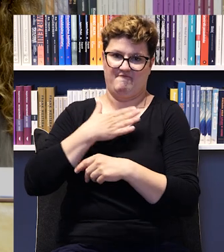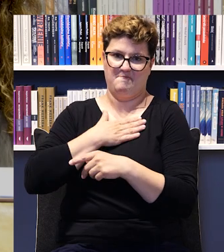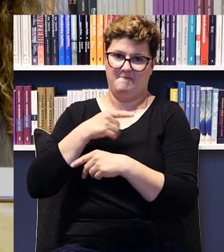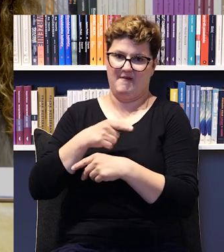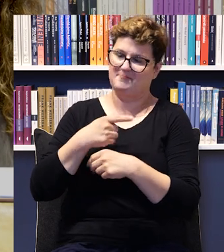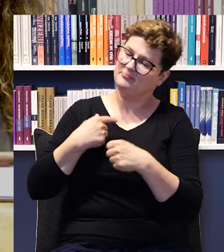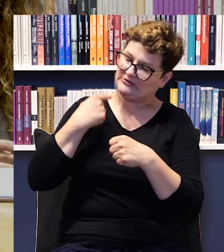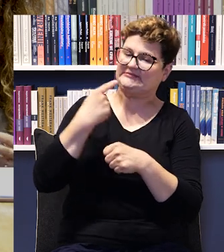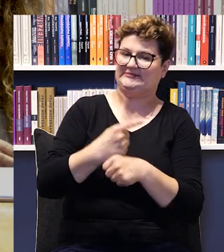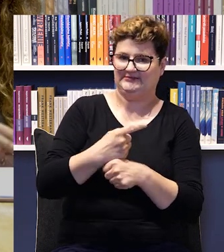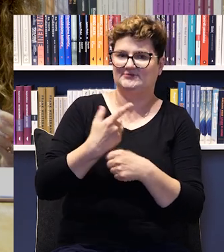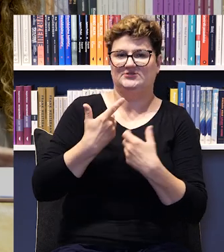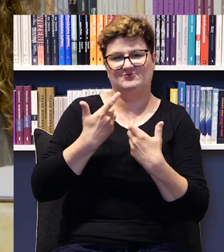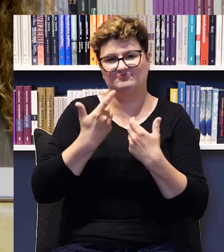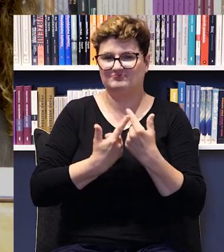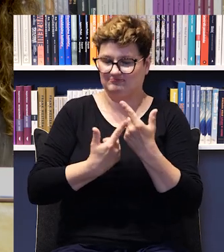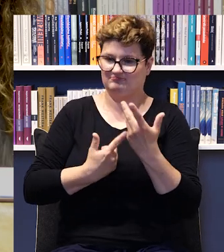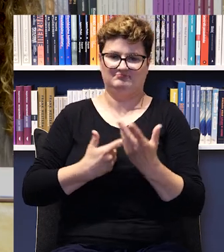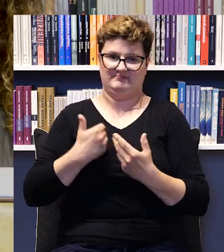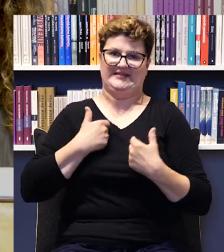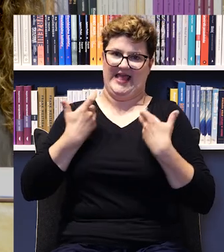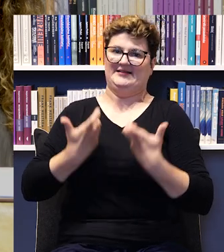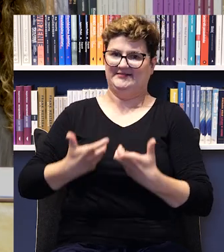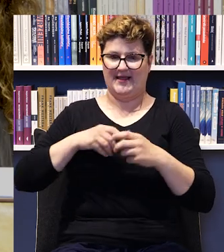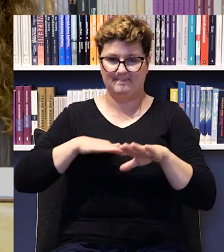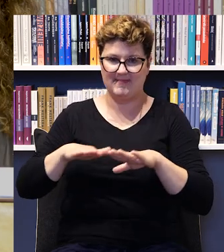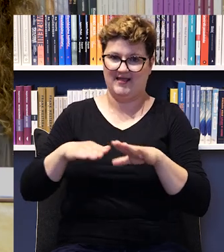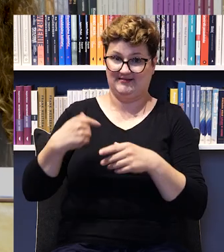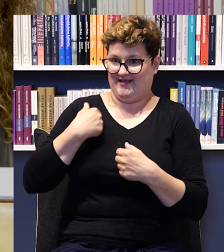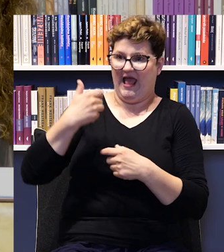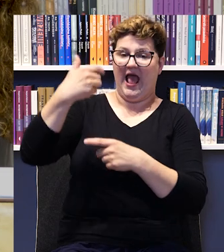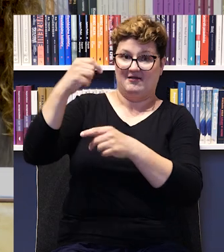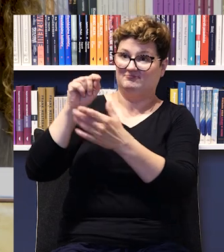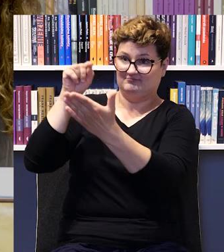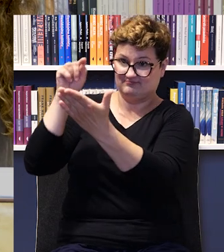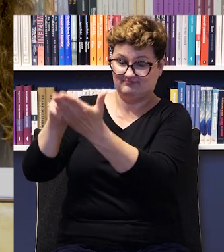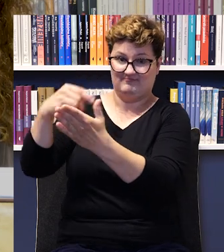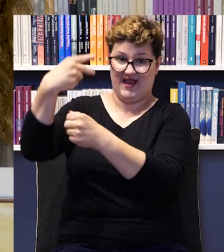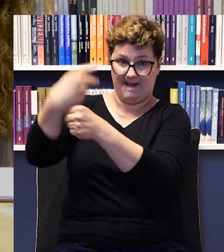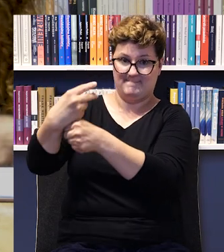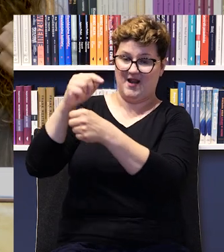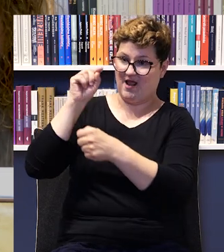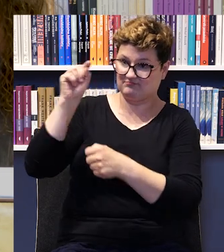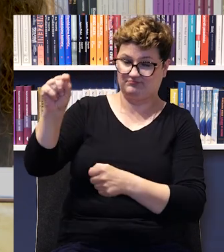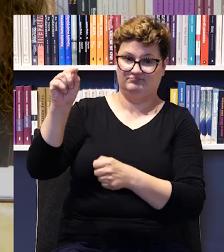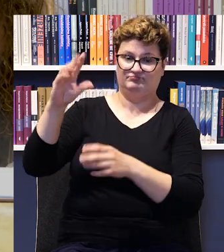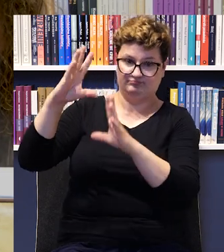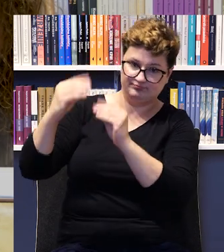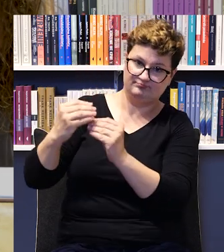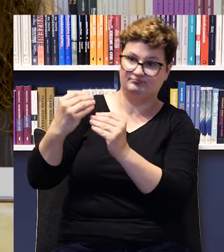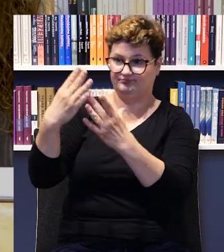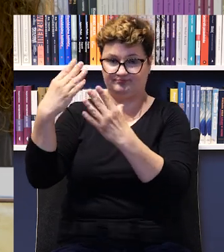ona podejmuje decyzję o byciu w tym miejscu, to ona tę kamerę włącza i wyłącza, kiedy tego chce. To też jej daje jakieś